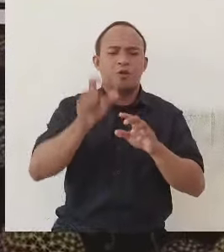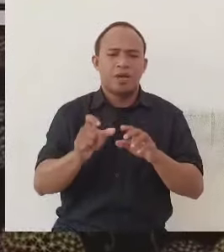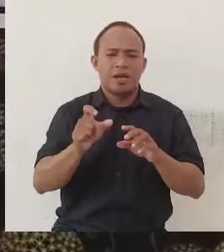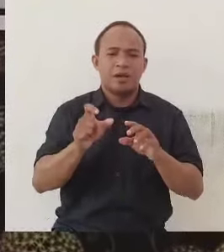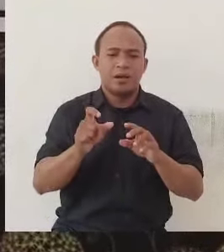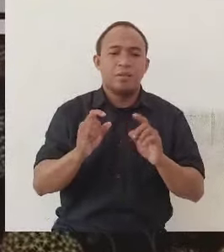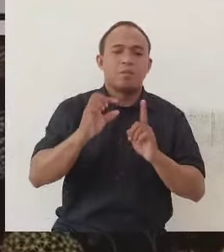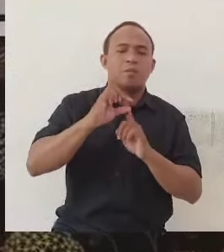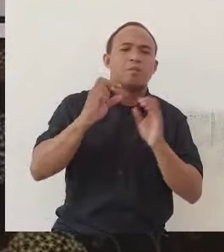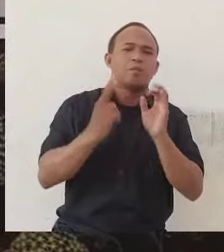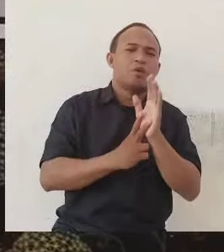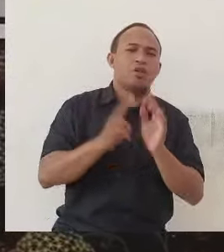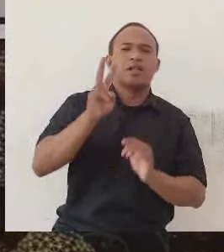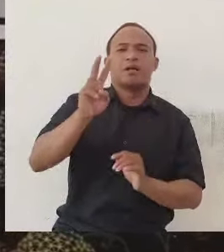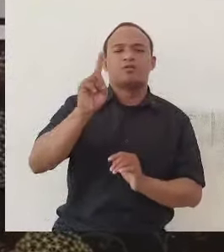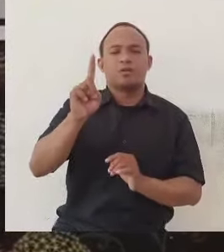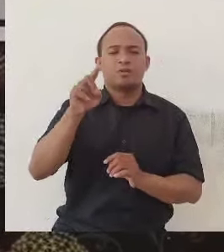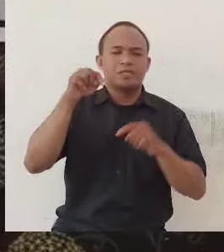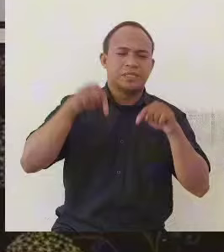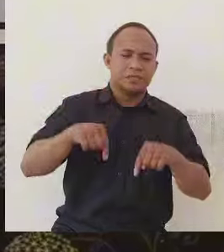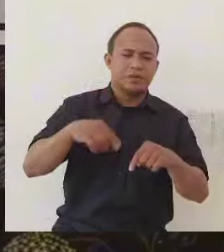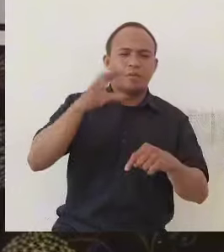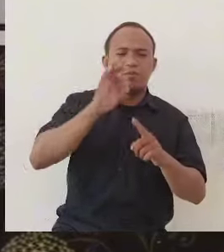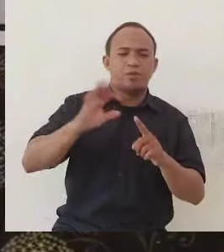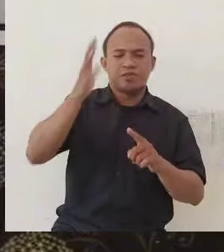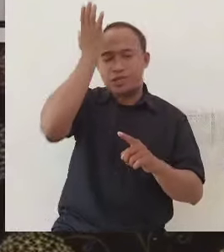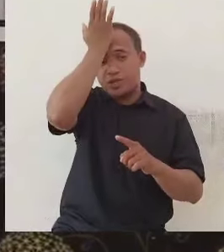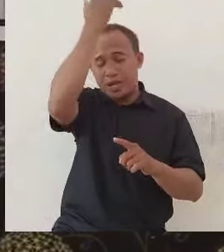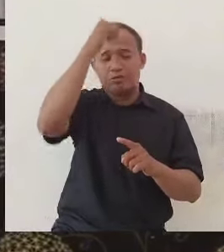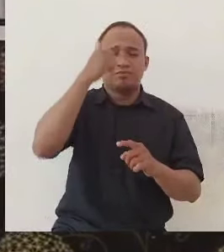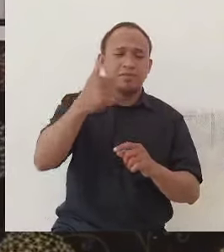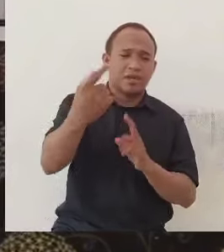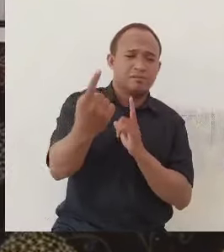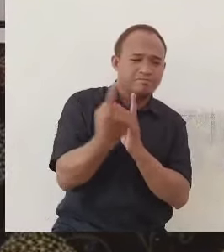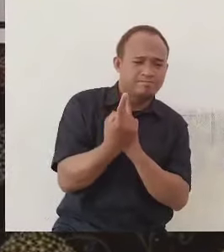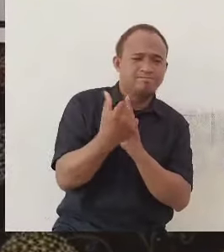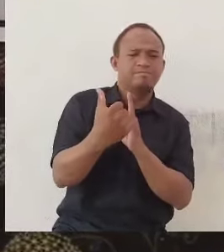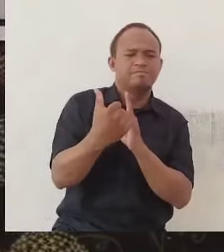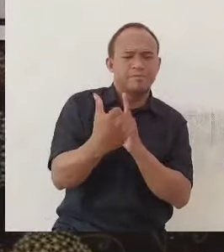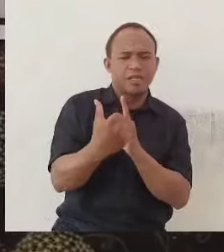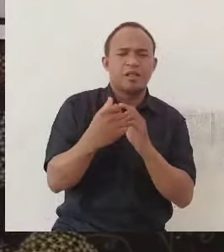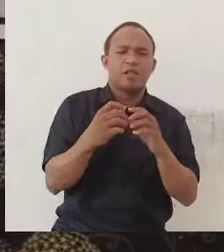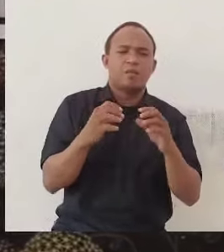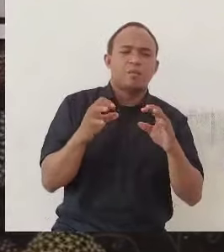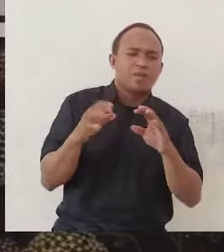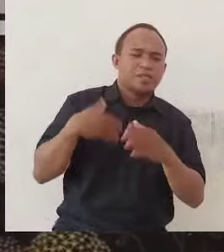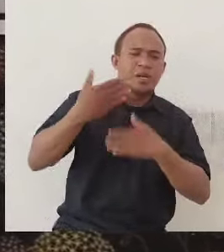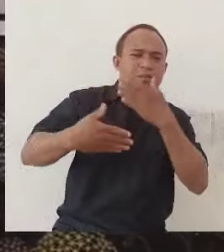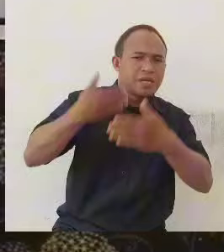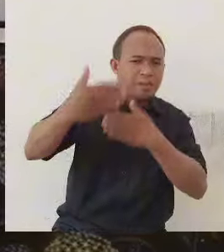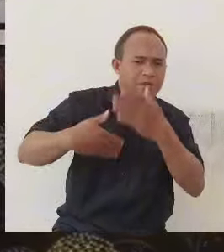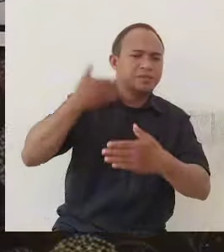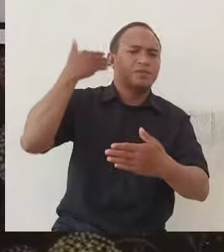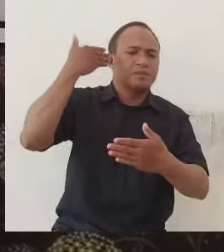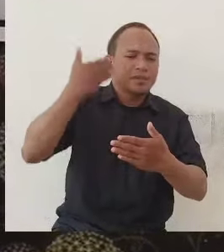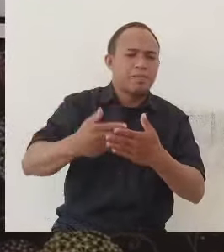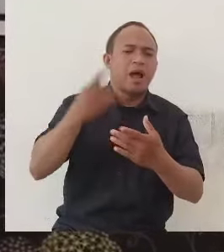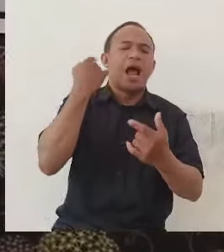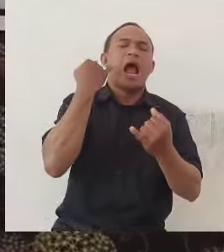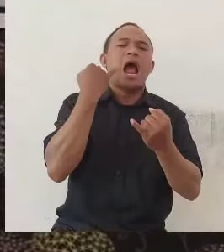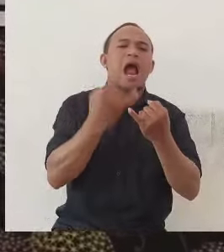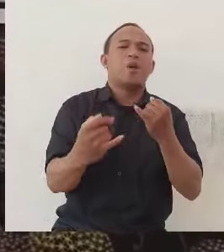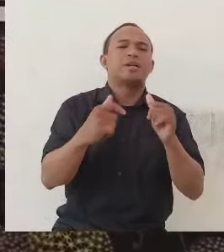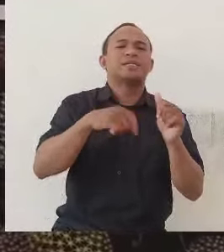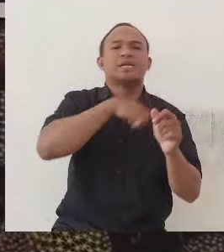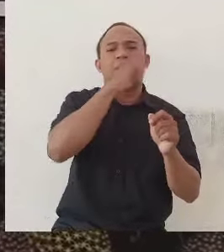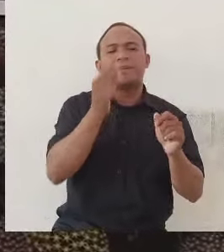mengikuti PON 21 ini, Provinsi Gorontalo, yang telah membina mulai dari awal hingga prapon